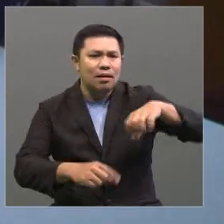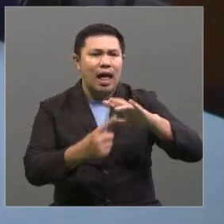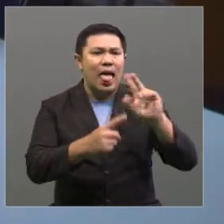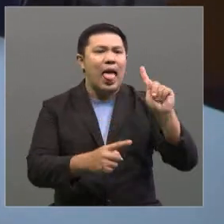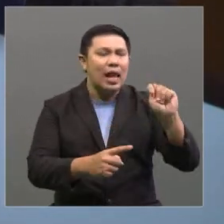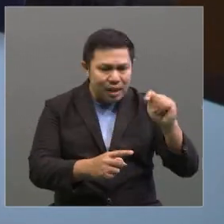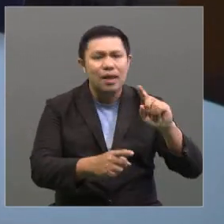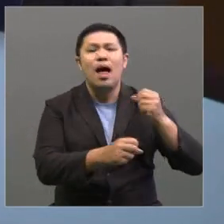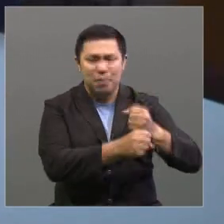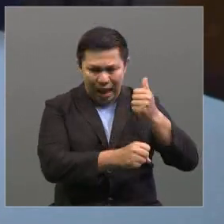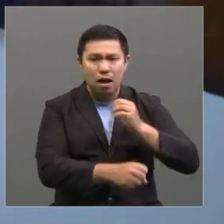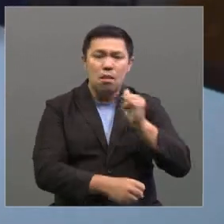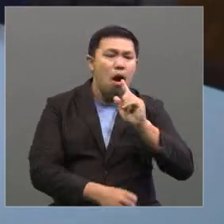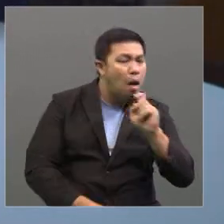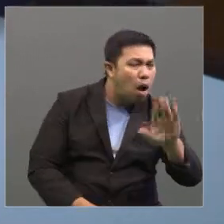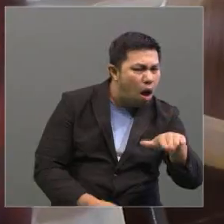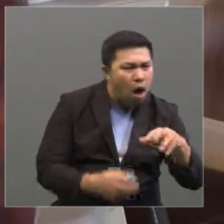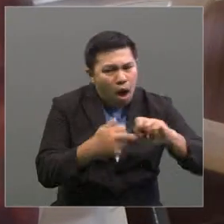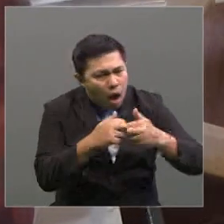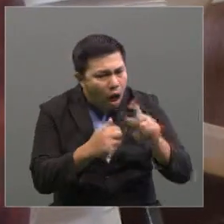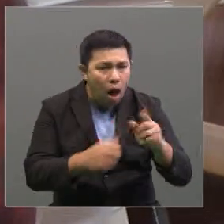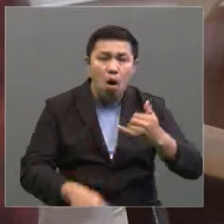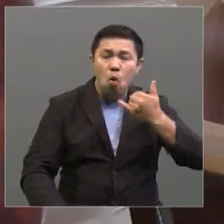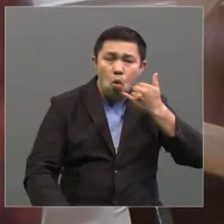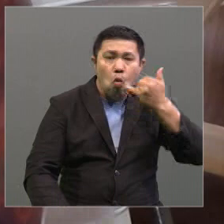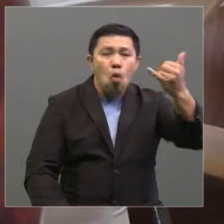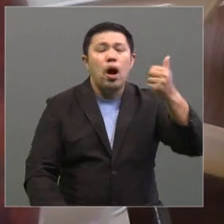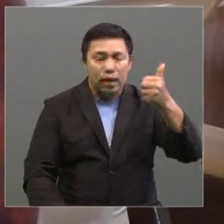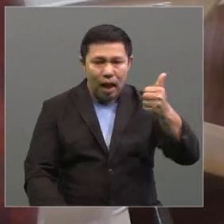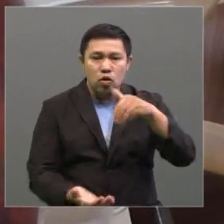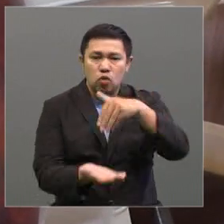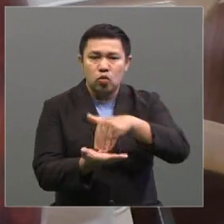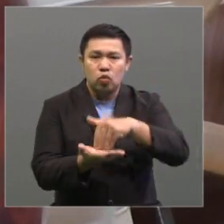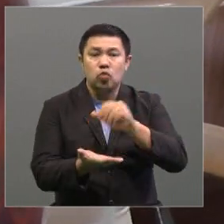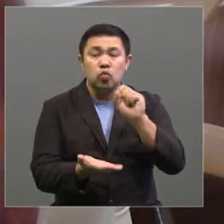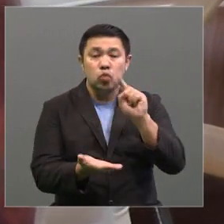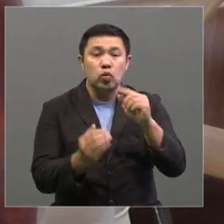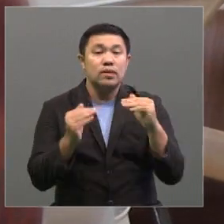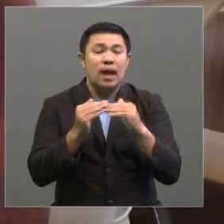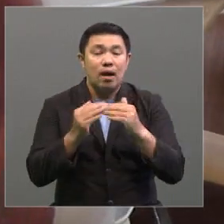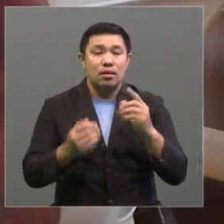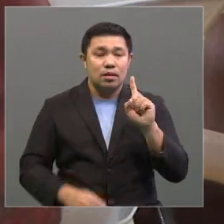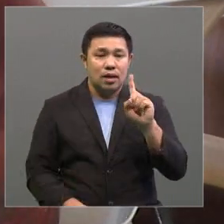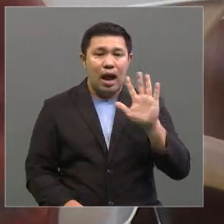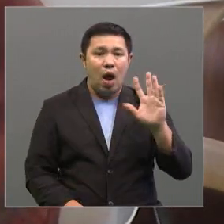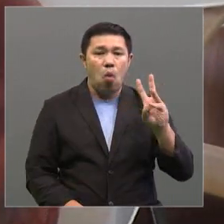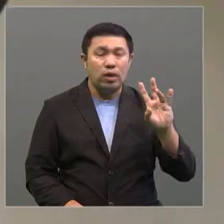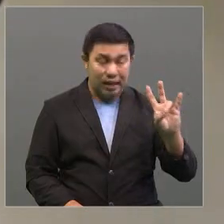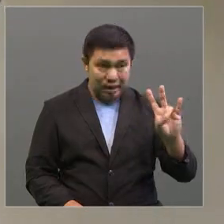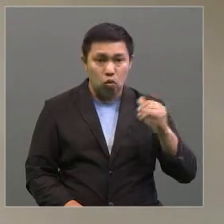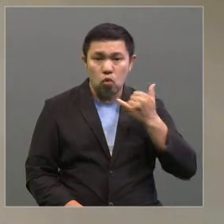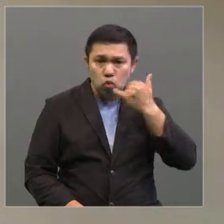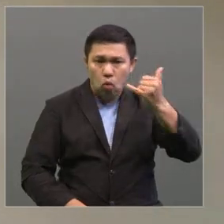เขตนะคะสามารถสอบถามรายละเอียดเพิ่มเติมได้ที่สายด่วนศูนย์ดำรงธรรมโทร 15 567ตลอด 24